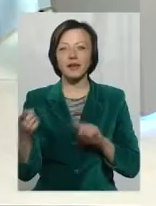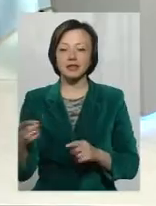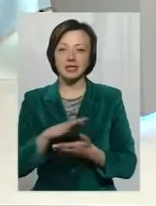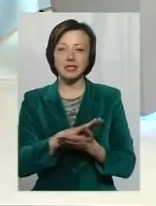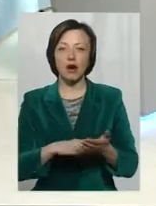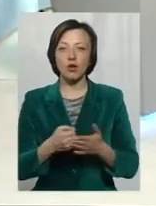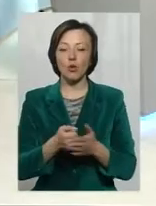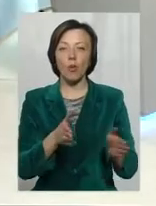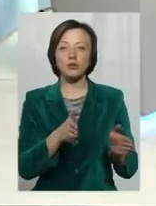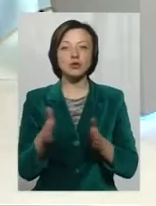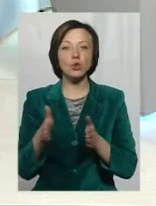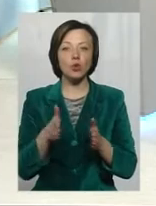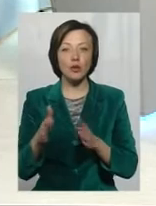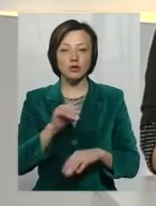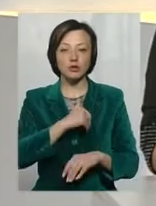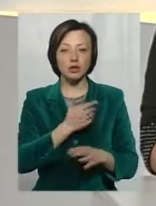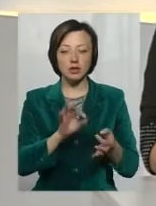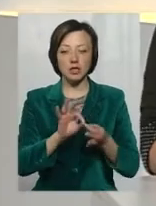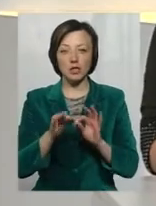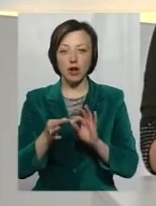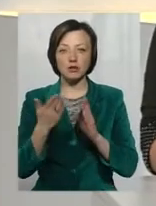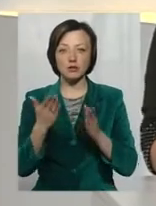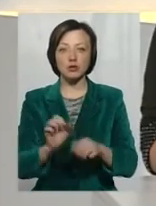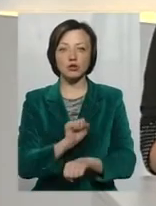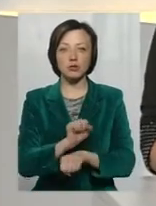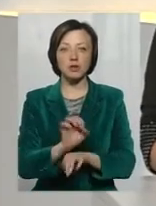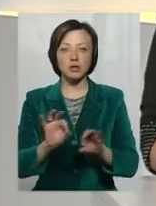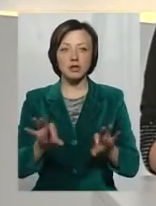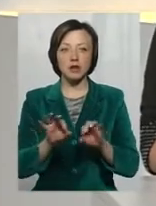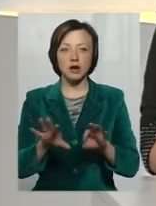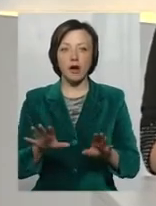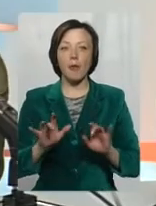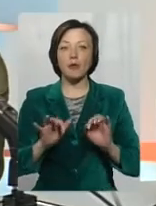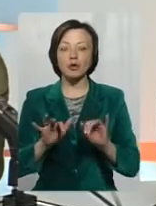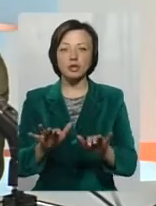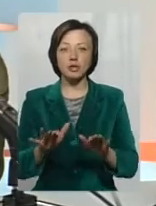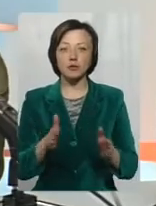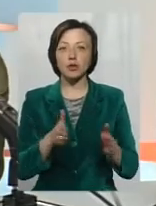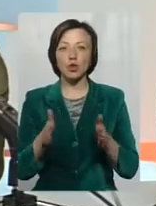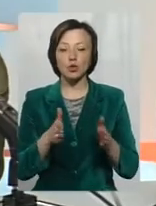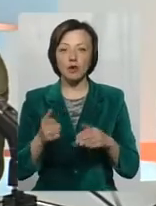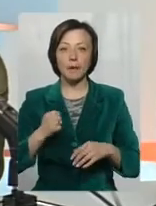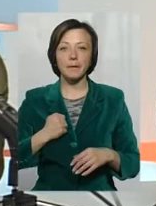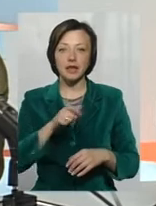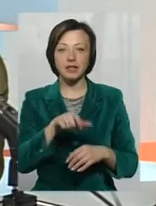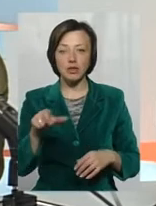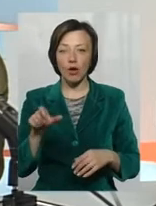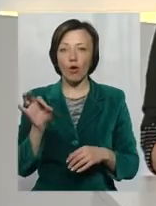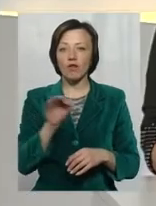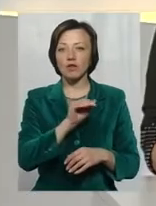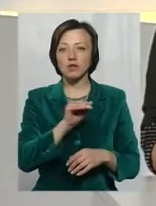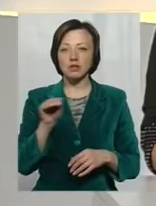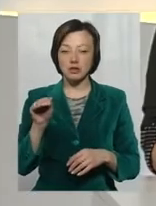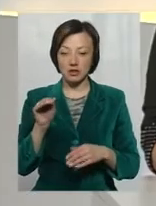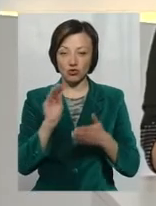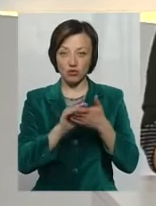підготовки. Так, я би хотіла детальніше, щоб ви зупинились на процесі саме підготовки бійців. І офіційні джерела